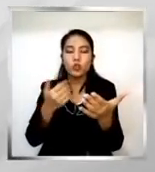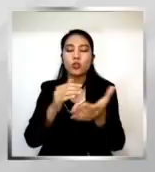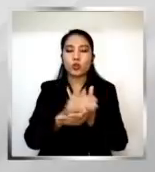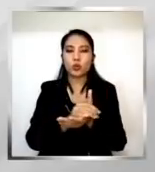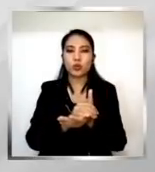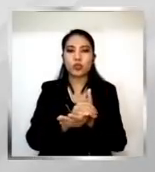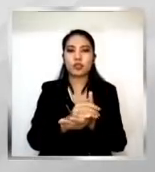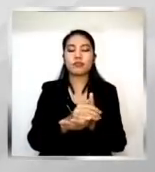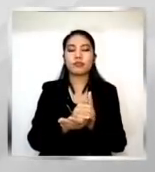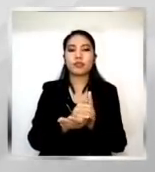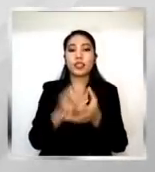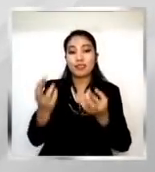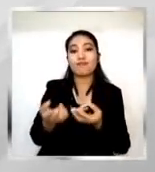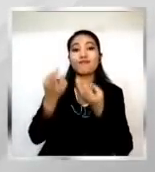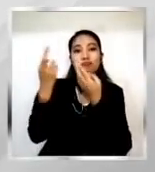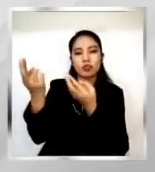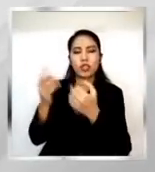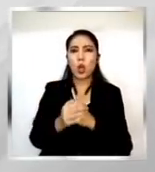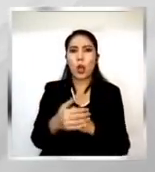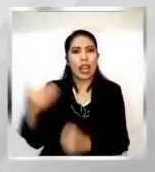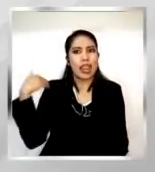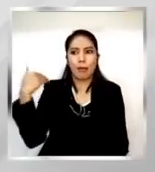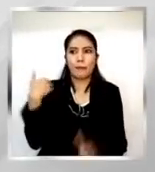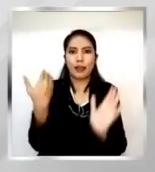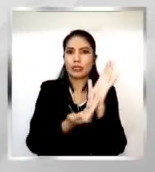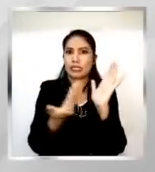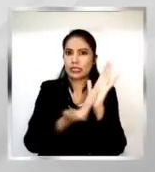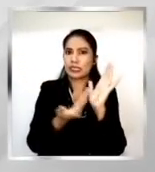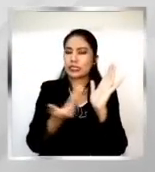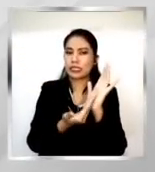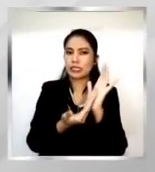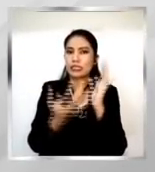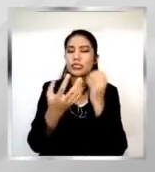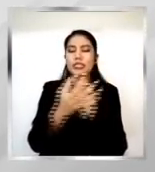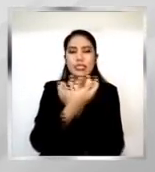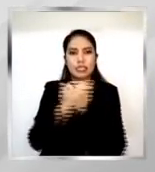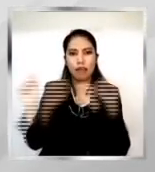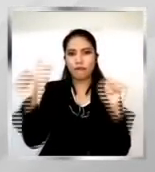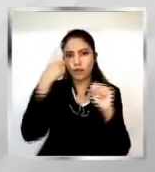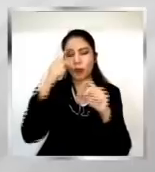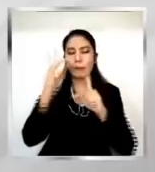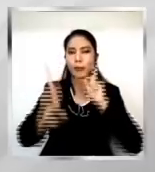effective and safe for people to use, then we cannot